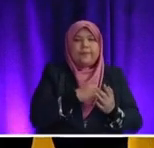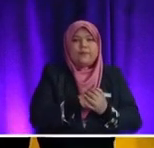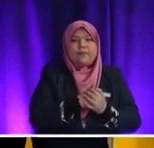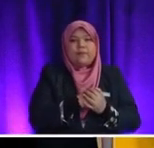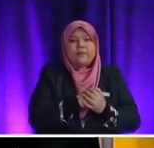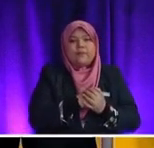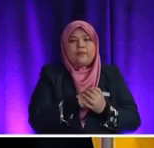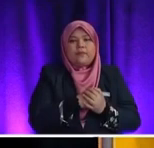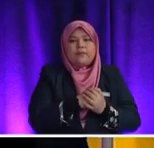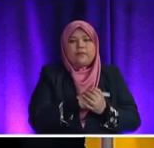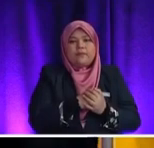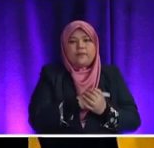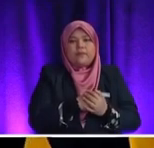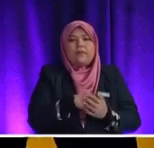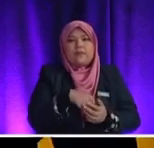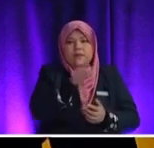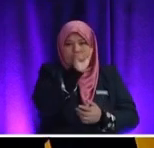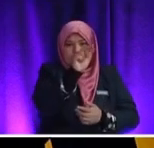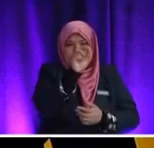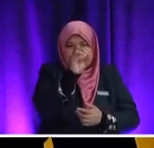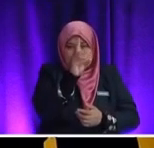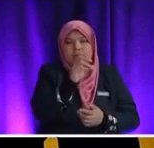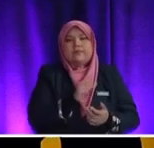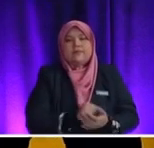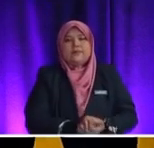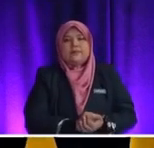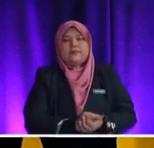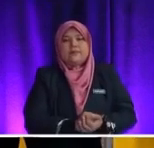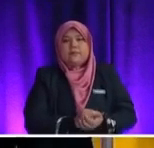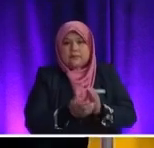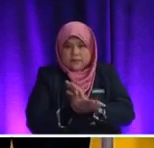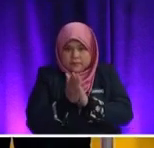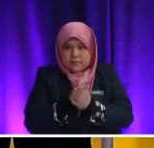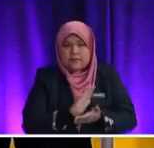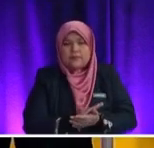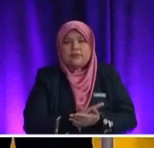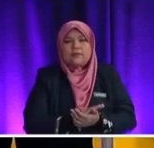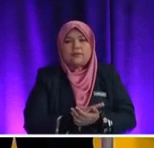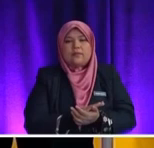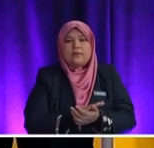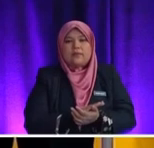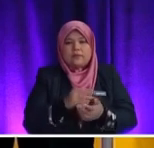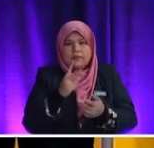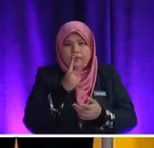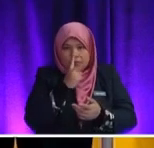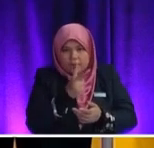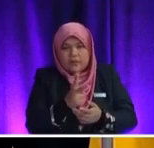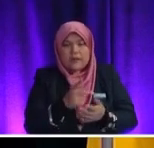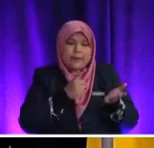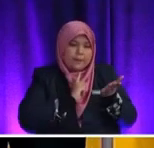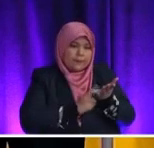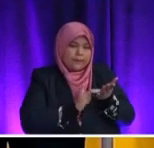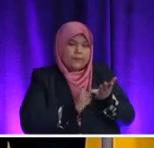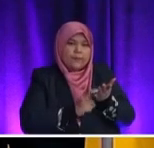ke Terminal positif Subhanallah Yes depresi itu kita akan melakukan perbincangan